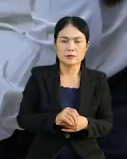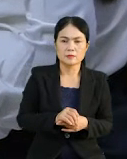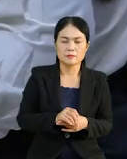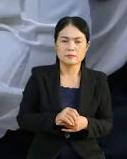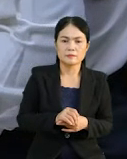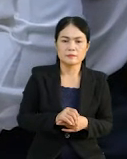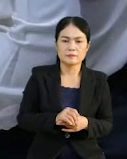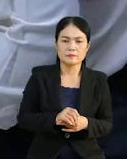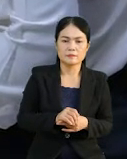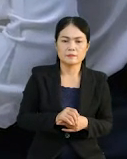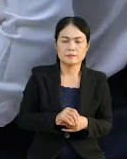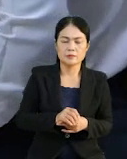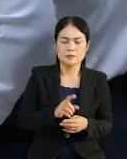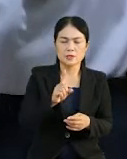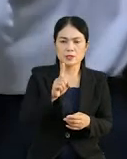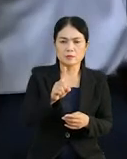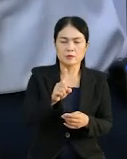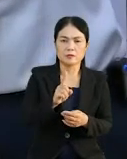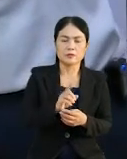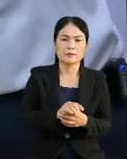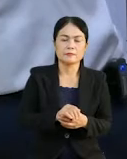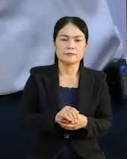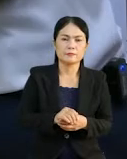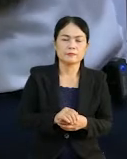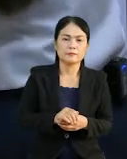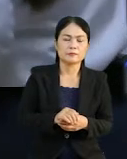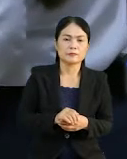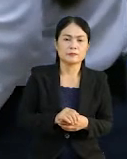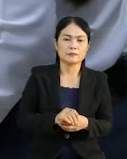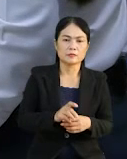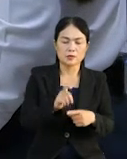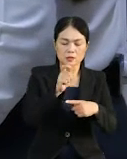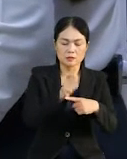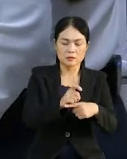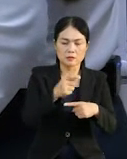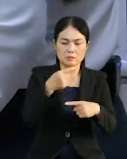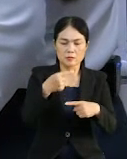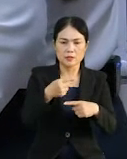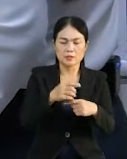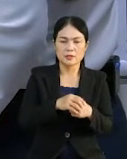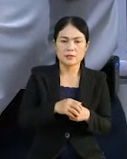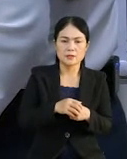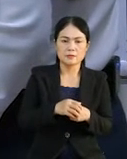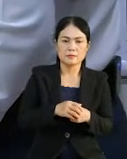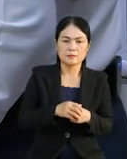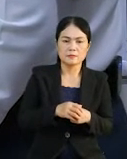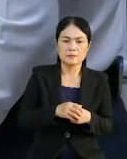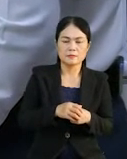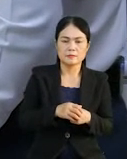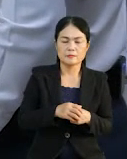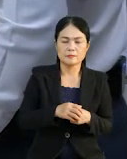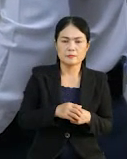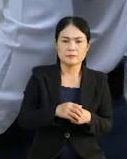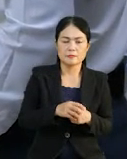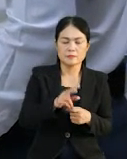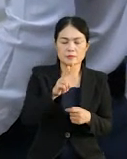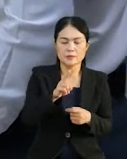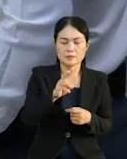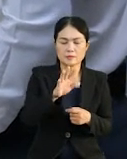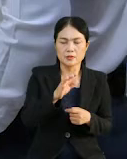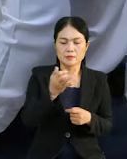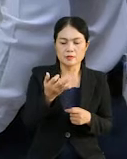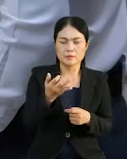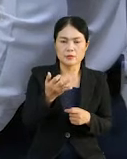tùng rối chà miền lệnh muối chà tùng quán phí bộ nâng